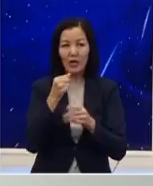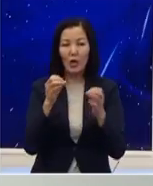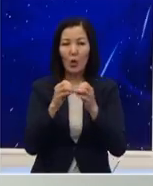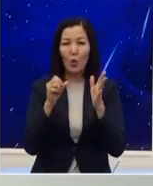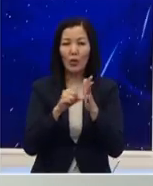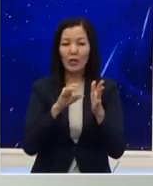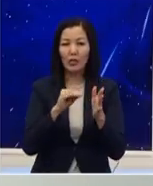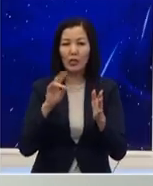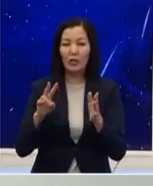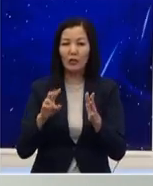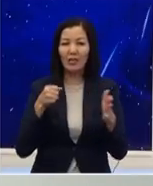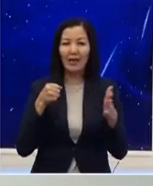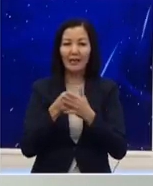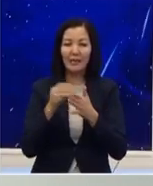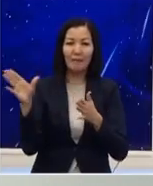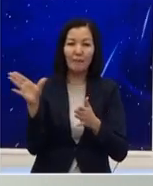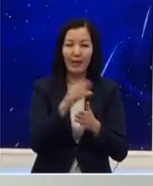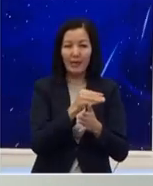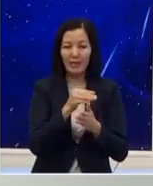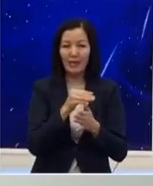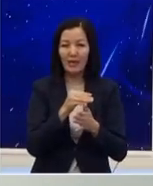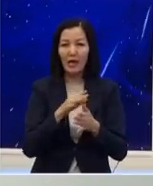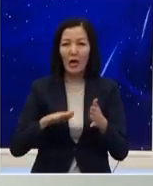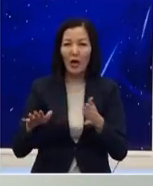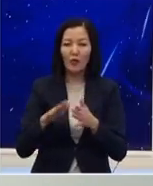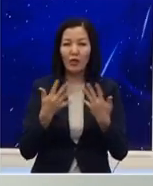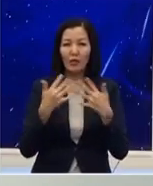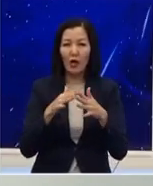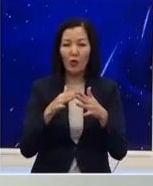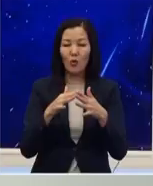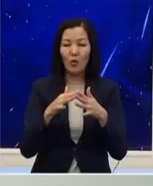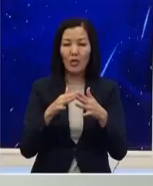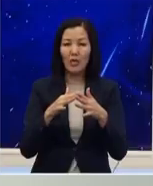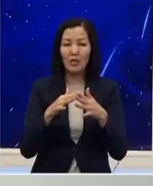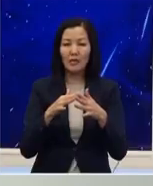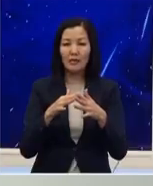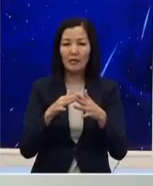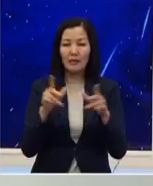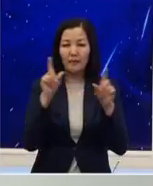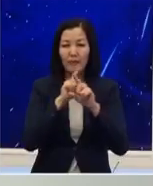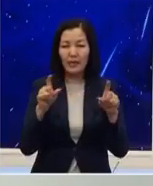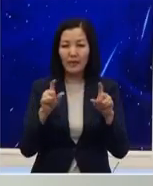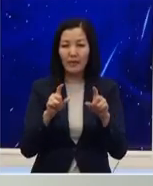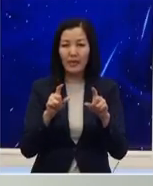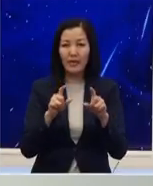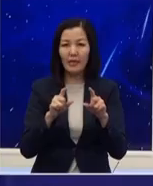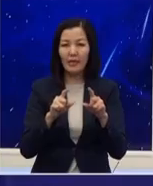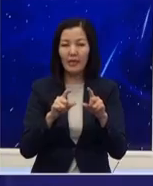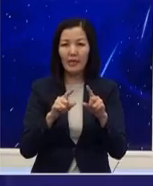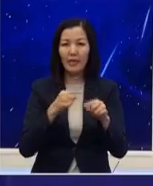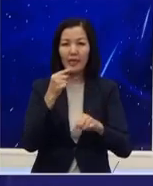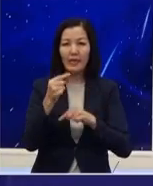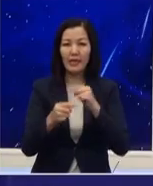16 желтоқсанға дейін барлық жаңа аудандарға, ауылдық округтарға, барлық мекемелерге эстафета жолдадық.